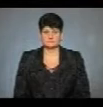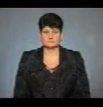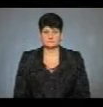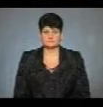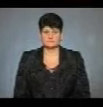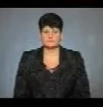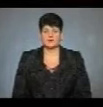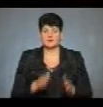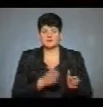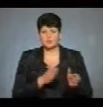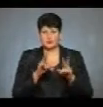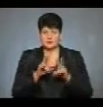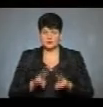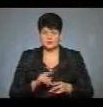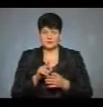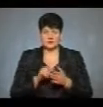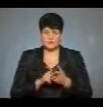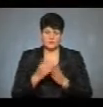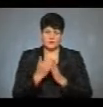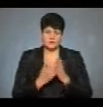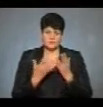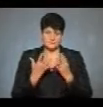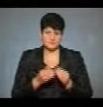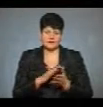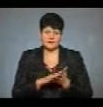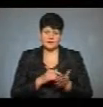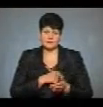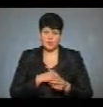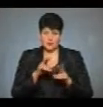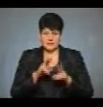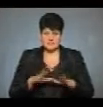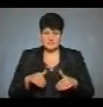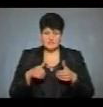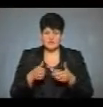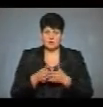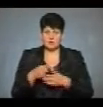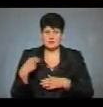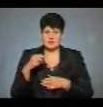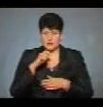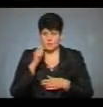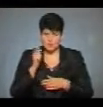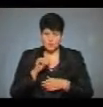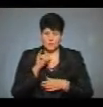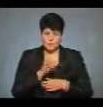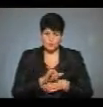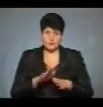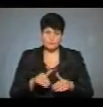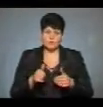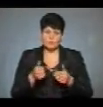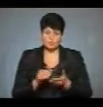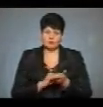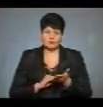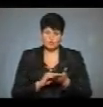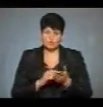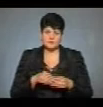Переходимо до розгляду питань порядку денного. Далі депутати розглянули звернення до президента України. У ньому вони пропонують